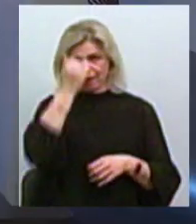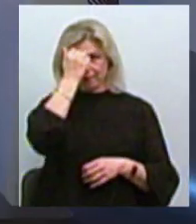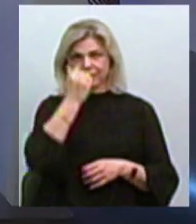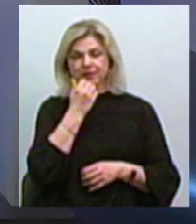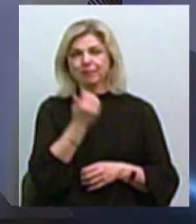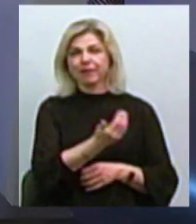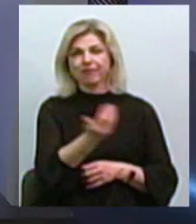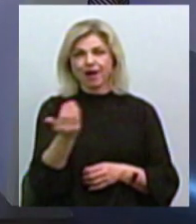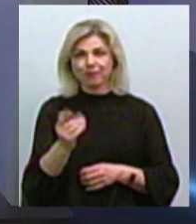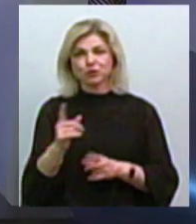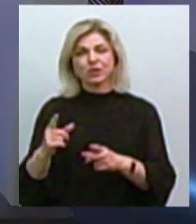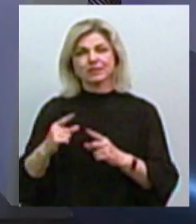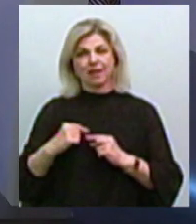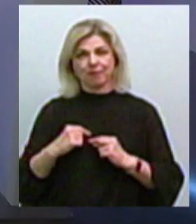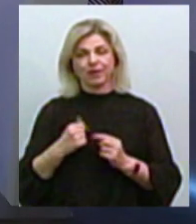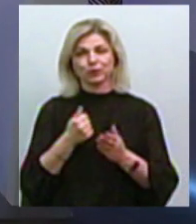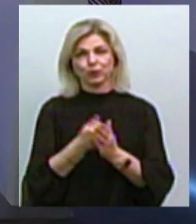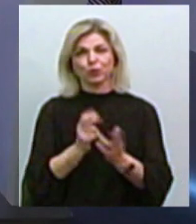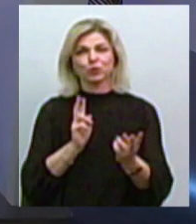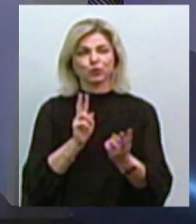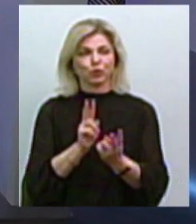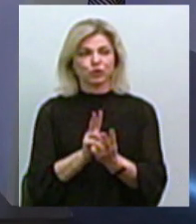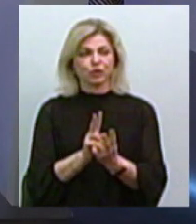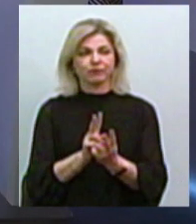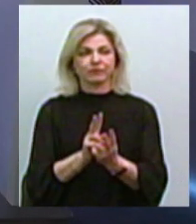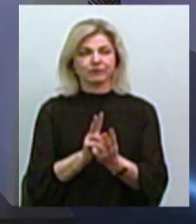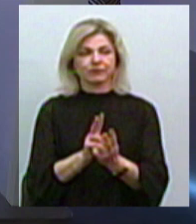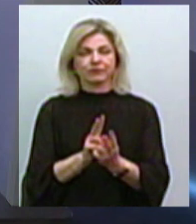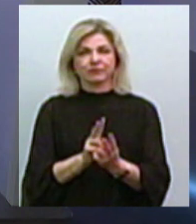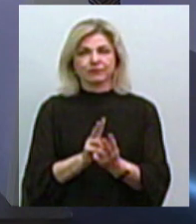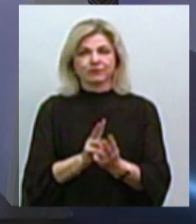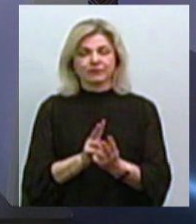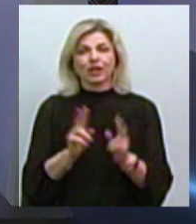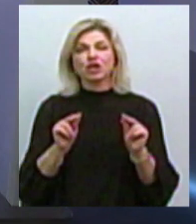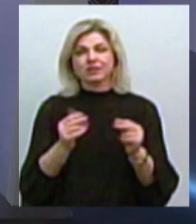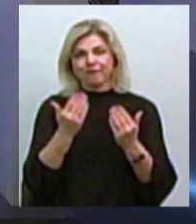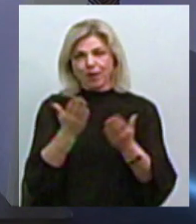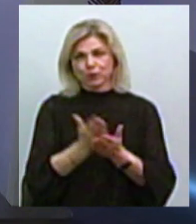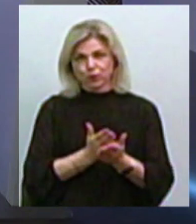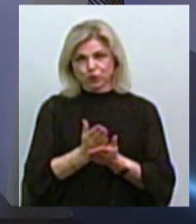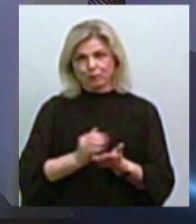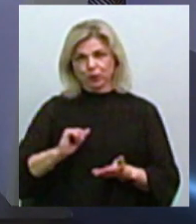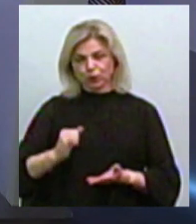вам, що ви були з нами. Призов триває і щасливої вам служби,